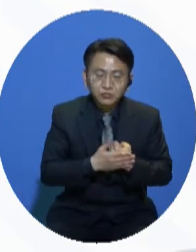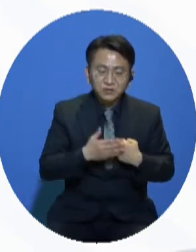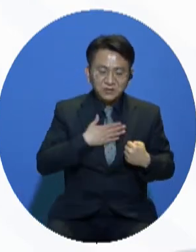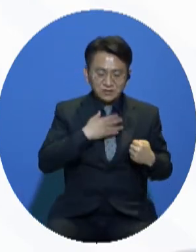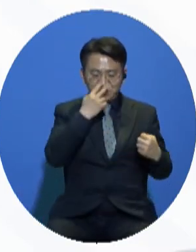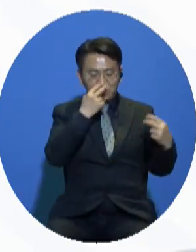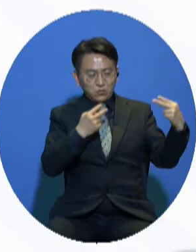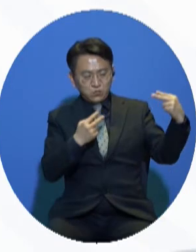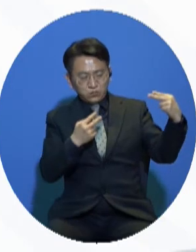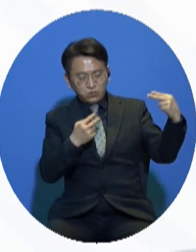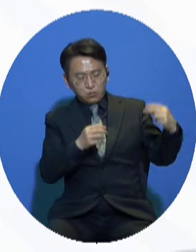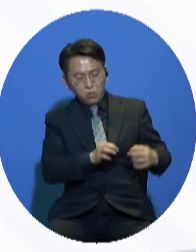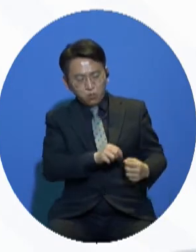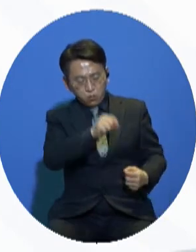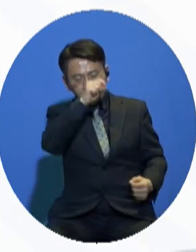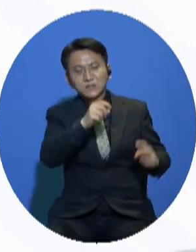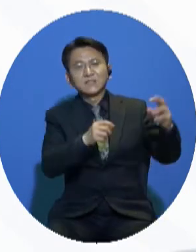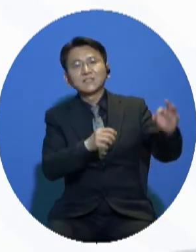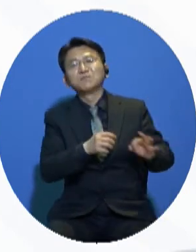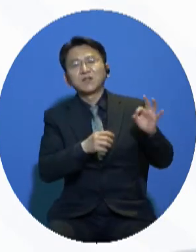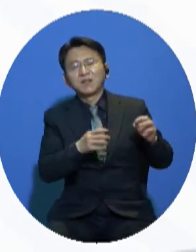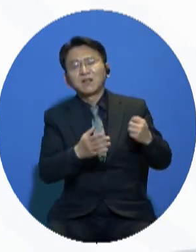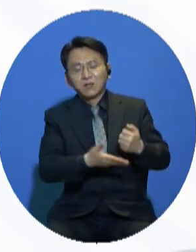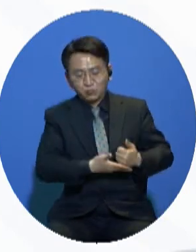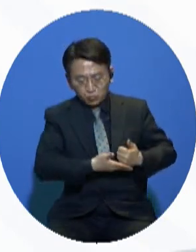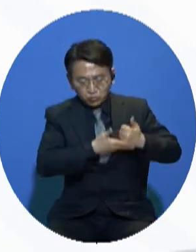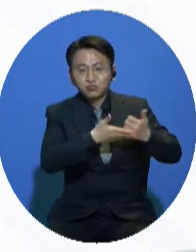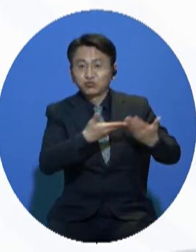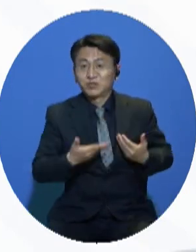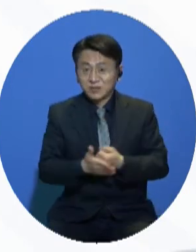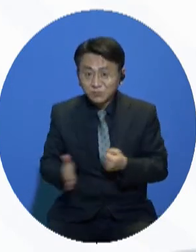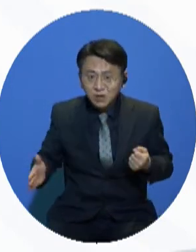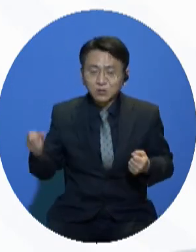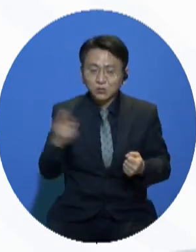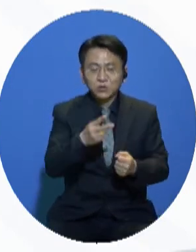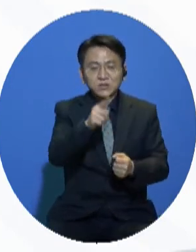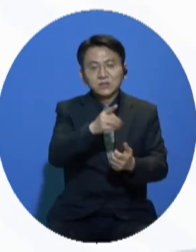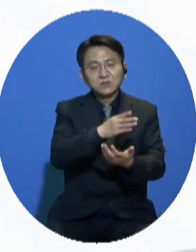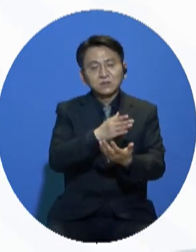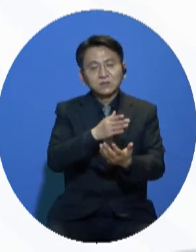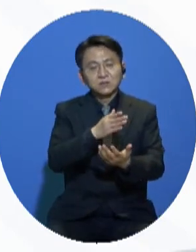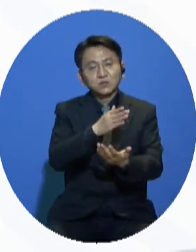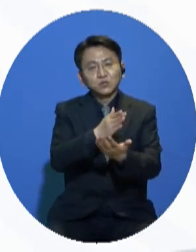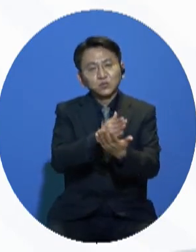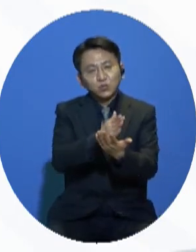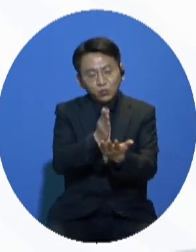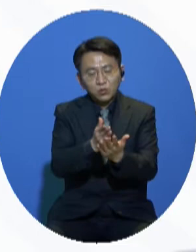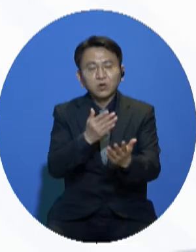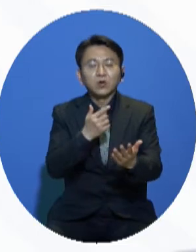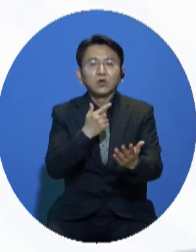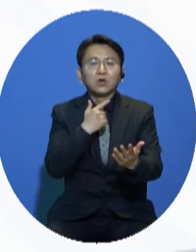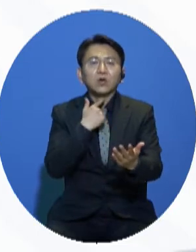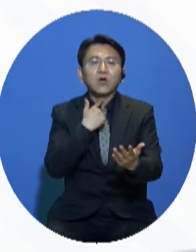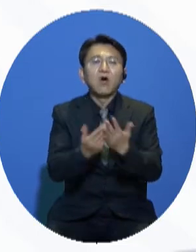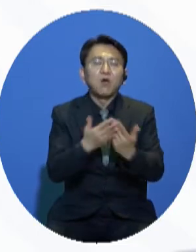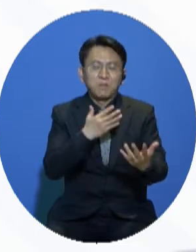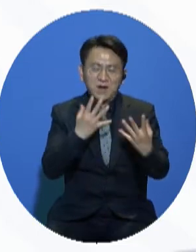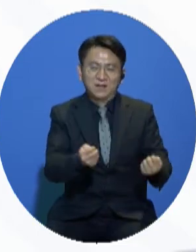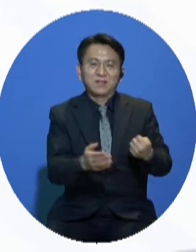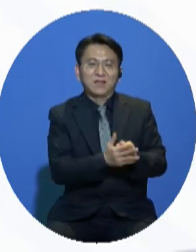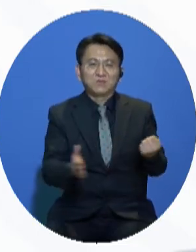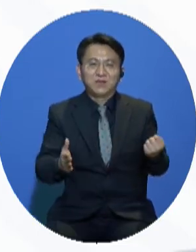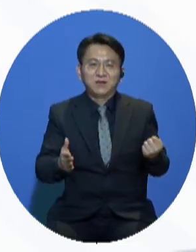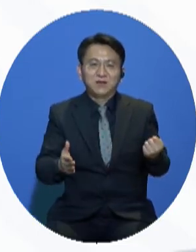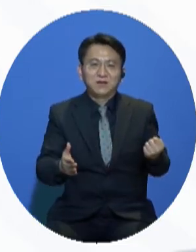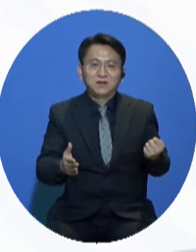사람이기 때문에 means 저를 there's power 존중하기 때문에 Two, 또 이 경기를 he 잘 had to 아는 respect my 사람이기 performance, 때문에 right? So he had to understand what I was 저를 capable of. 존중하고